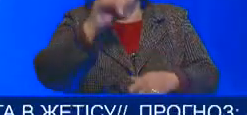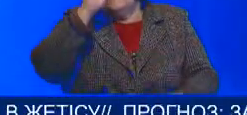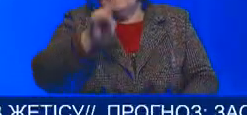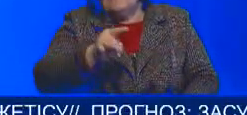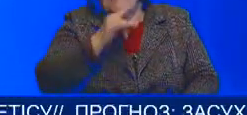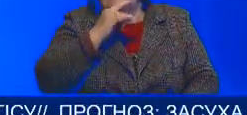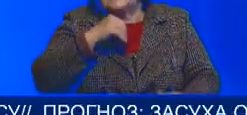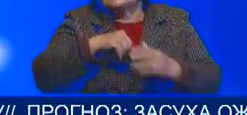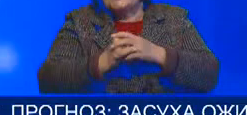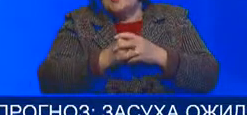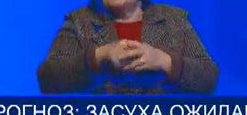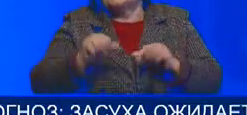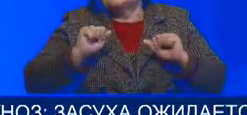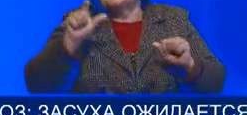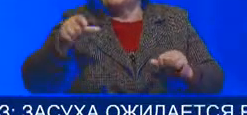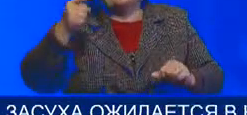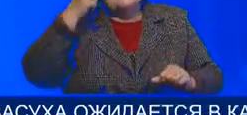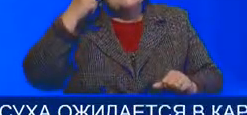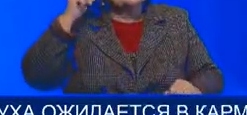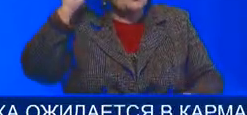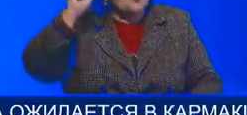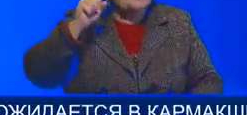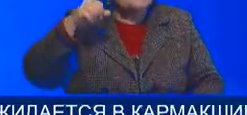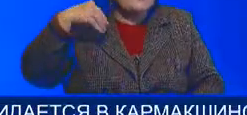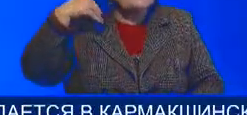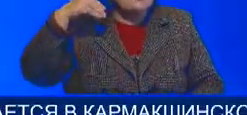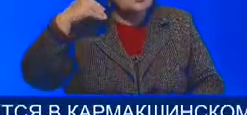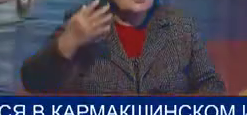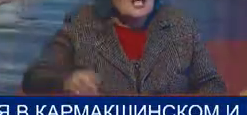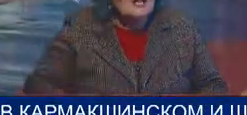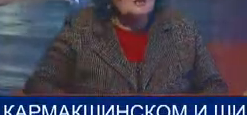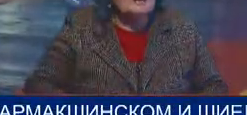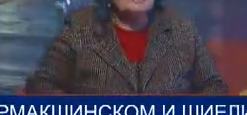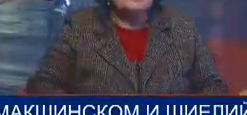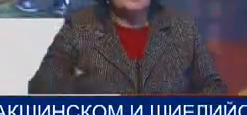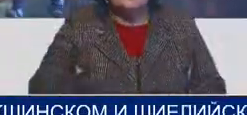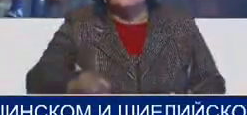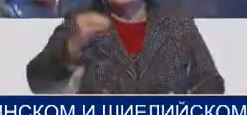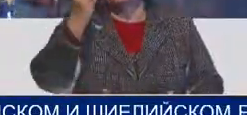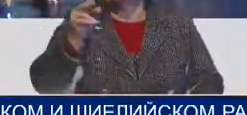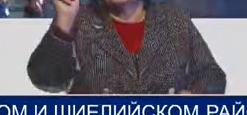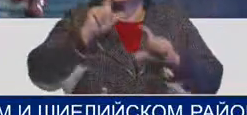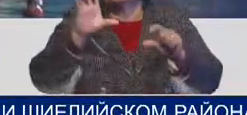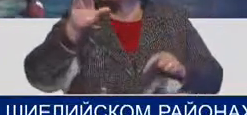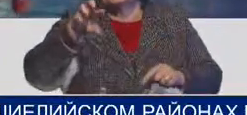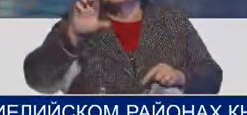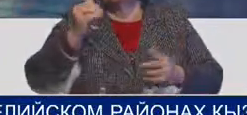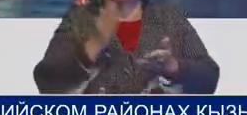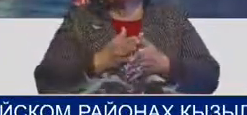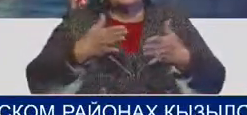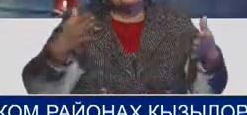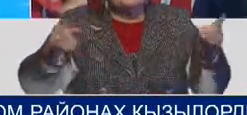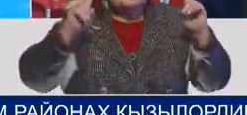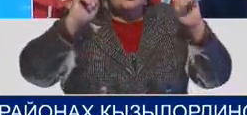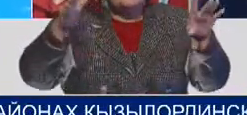казахстанские самбисты, а также спортсмены из Кыргызстана, Узбекистана, Таджикистана. Кармакшинская школа самбо имеет большое